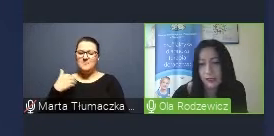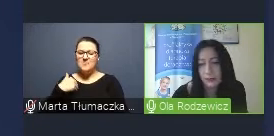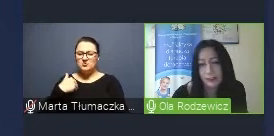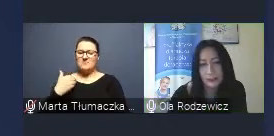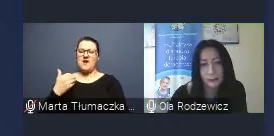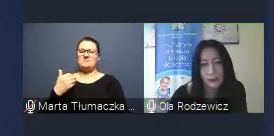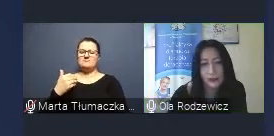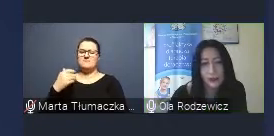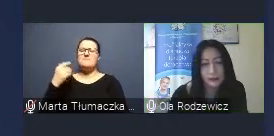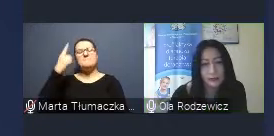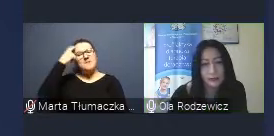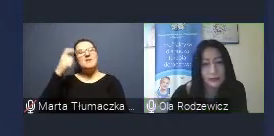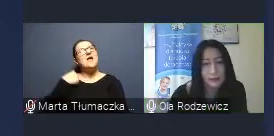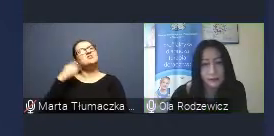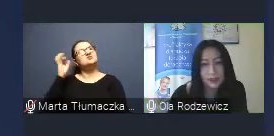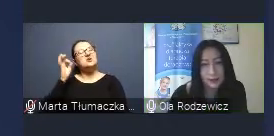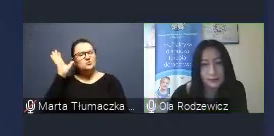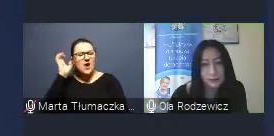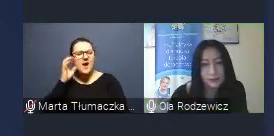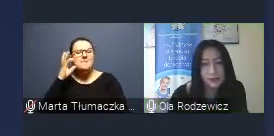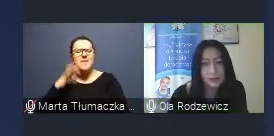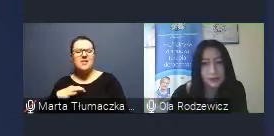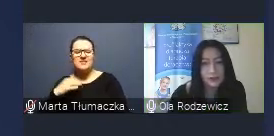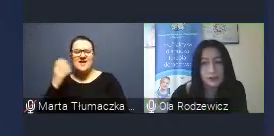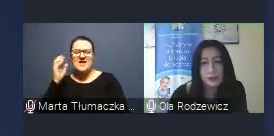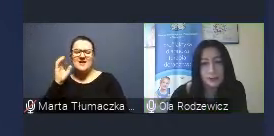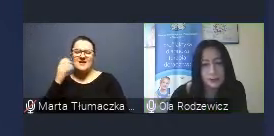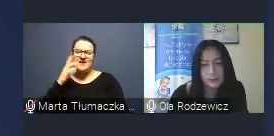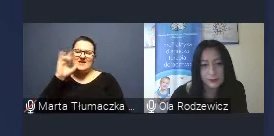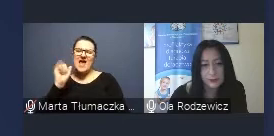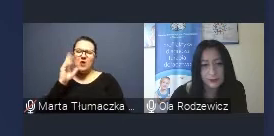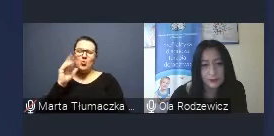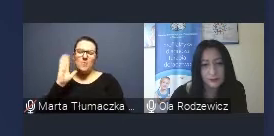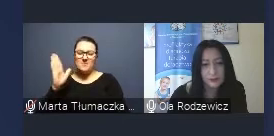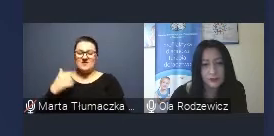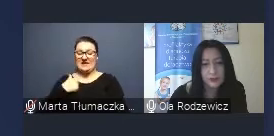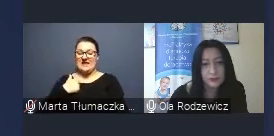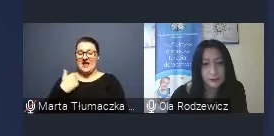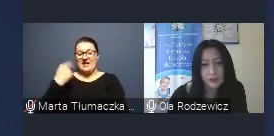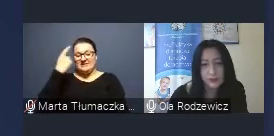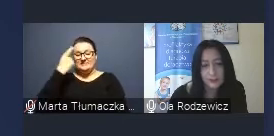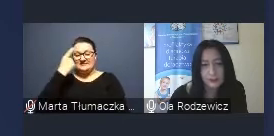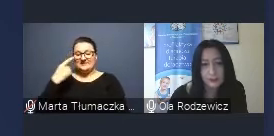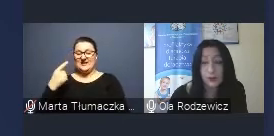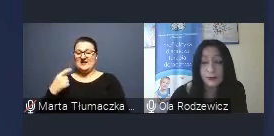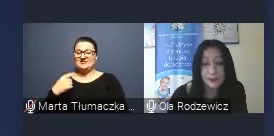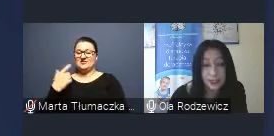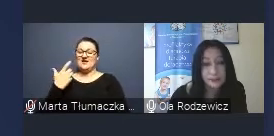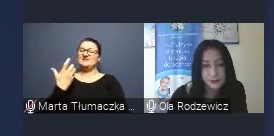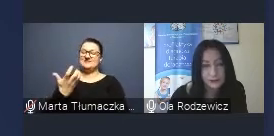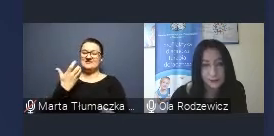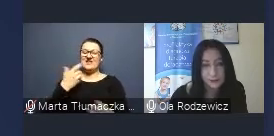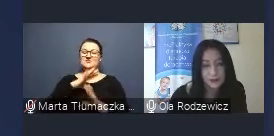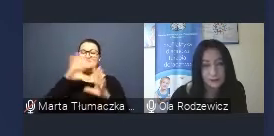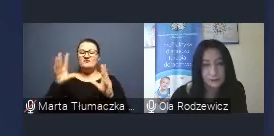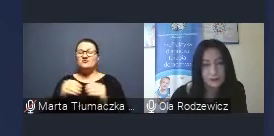jak słuchałam pana Jakuba, to pomyślałam sobie, że życzyłabym sobie, żeby wszyscy rodzice, opowiadając